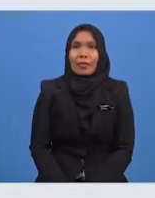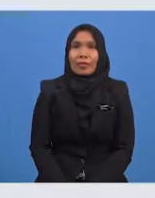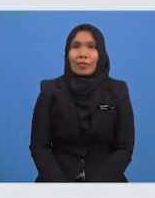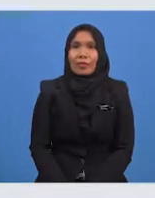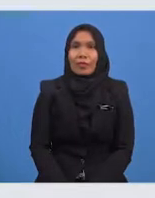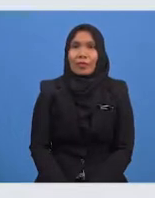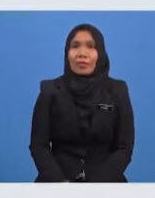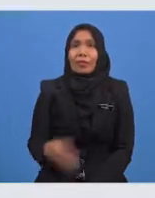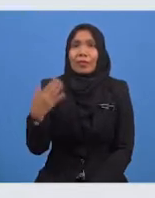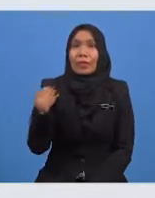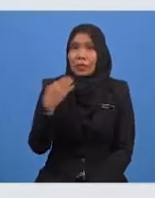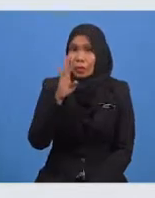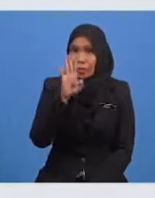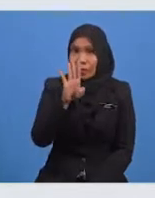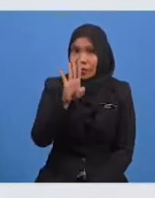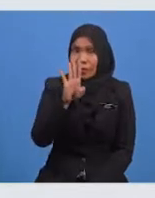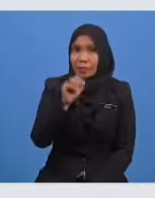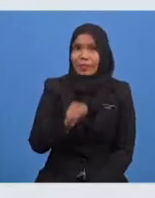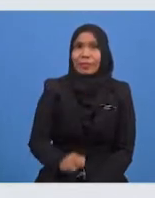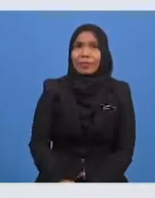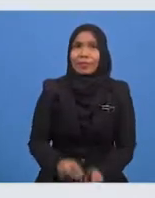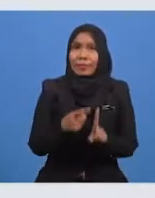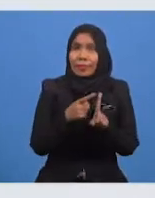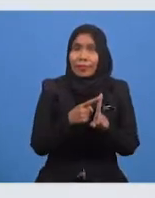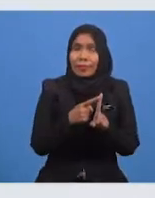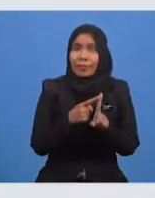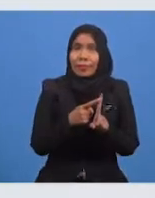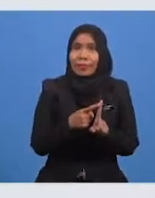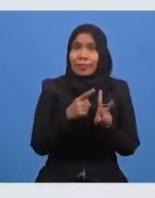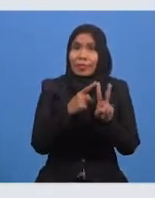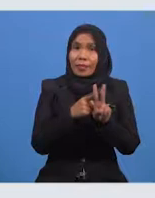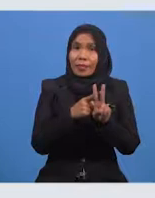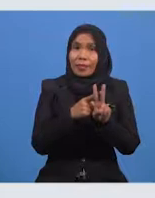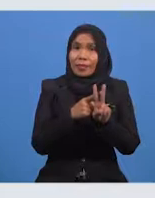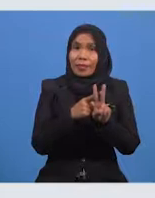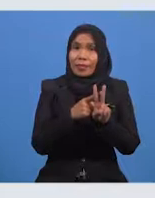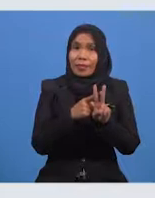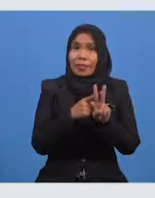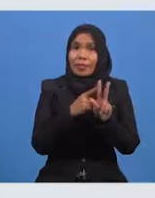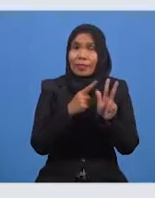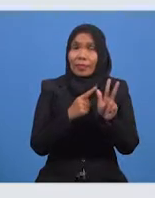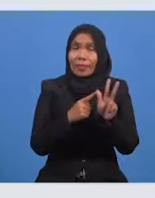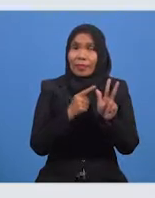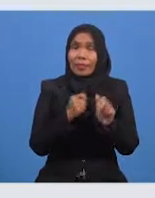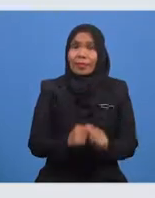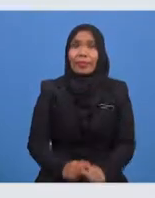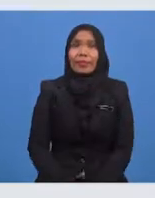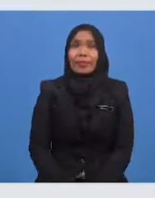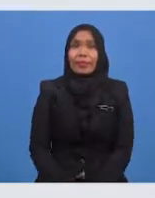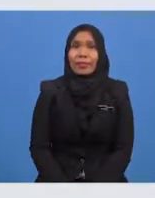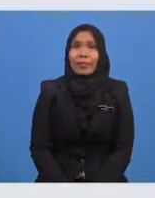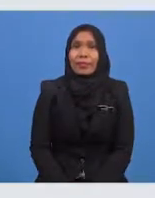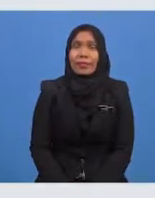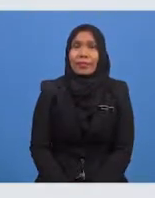tentang tahap kualiti, reka bentuk, jenama dan jaminan produk. Seterusnya,